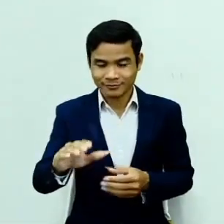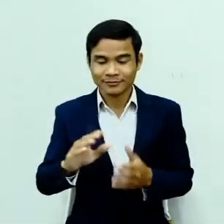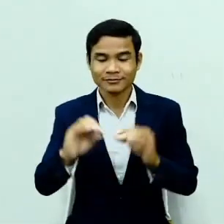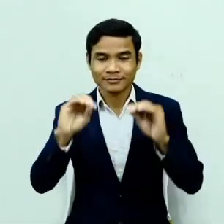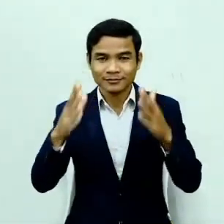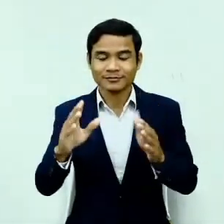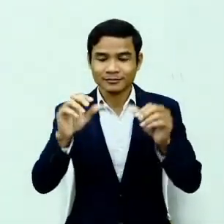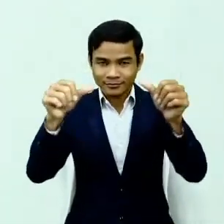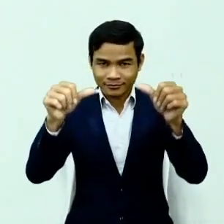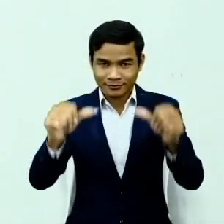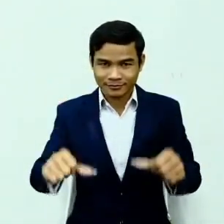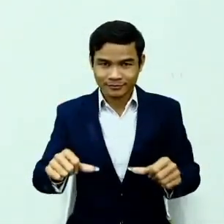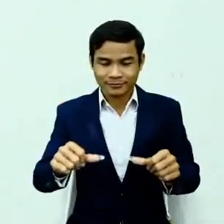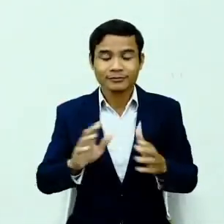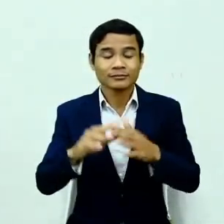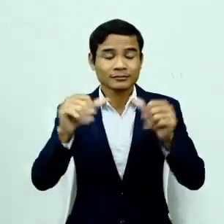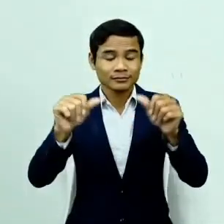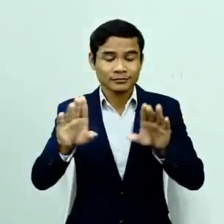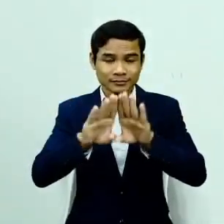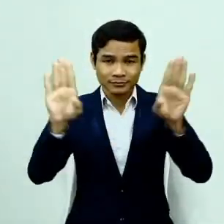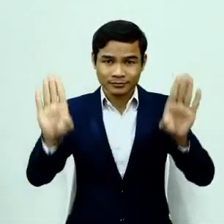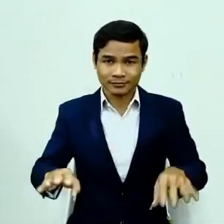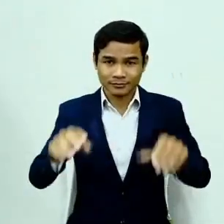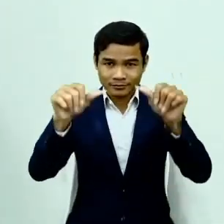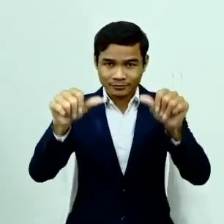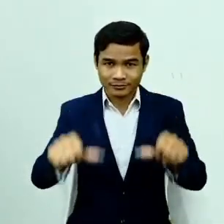bật viên lên là khiến